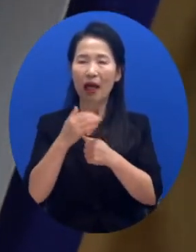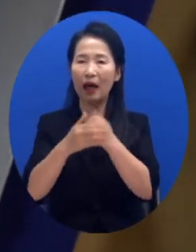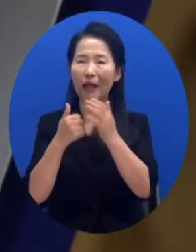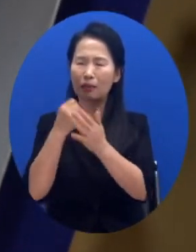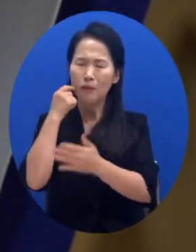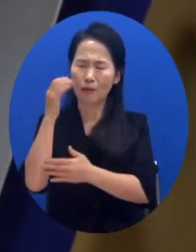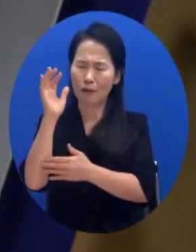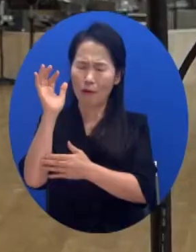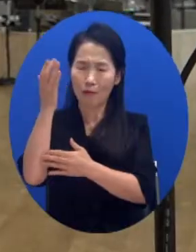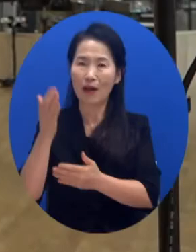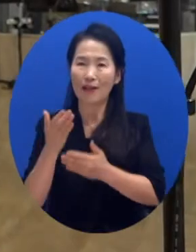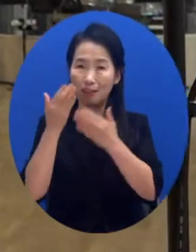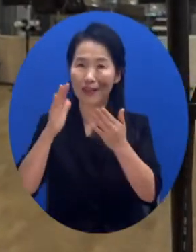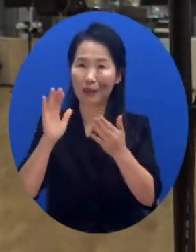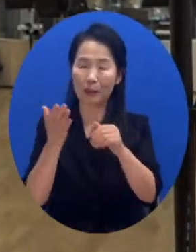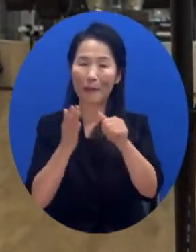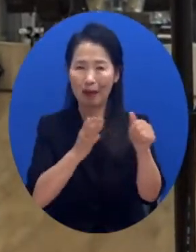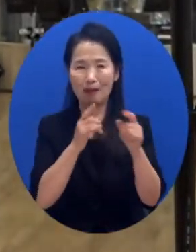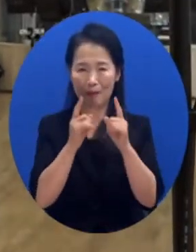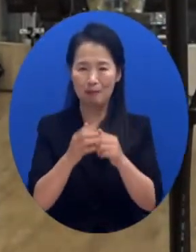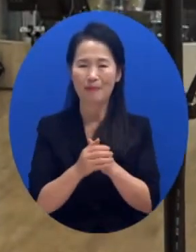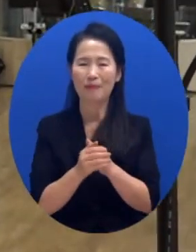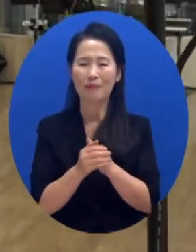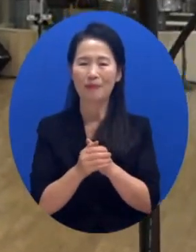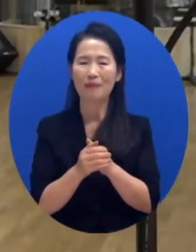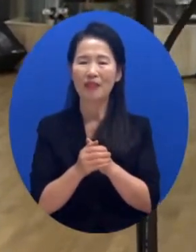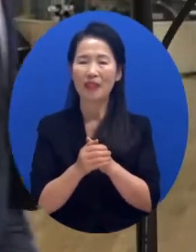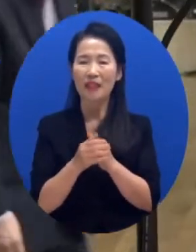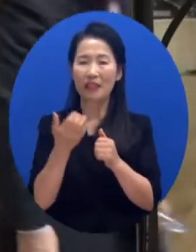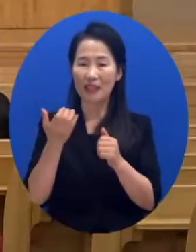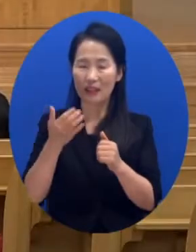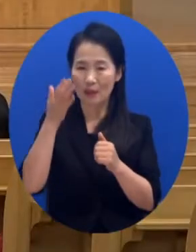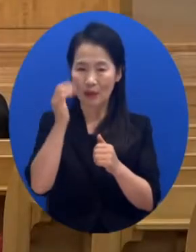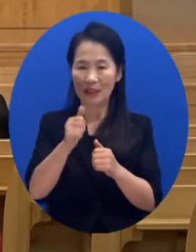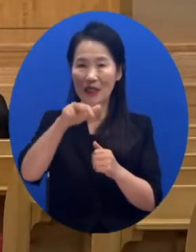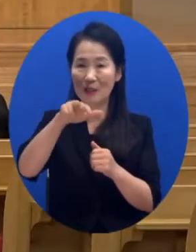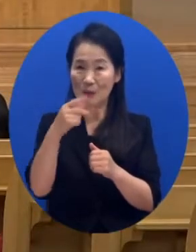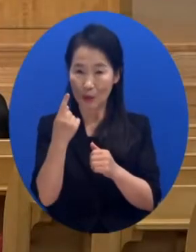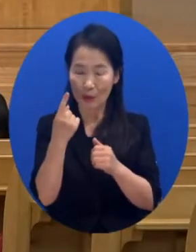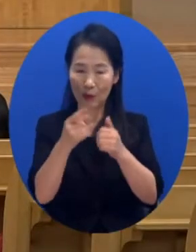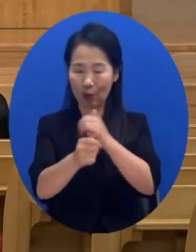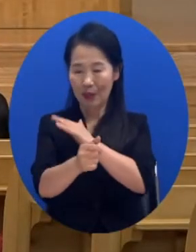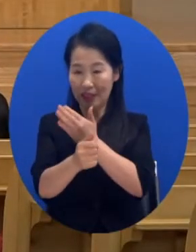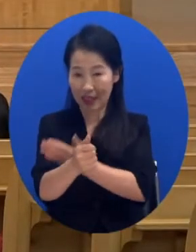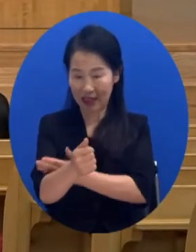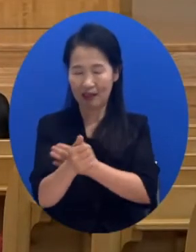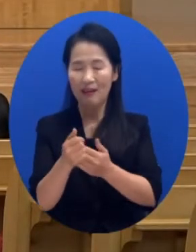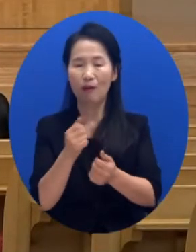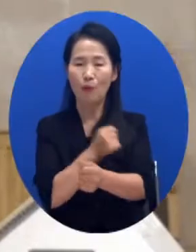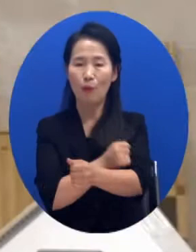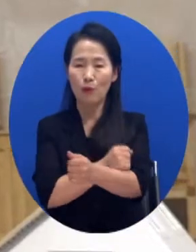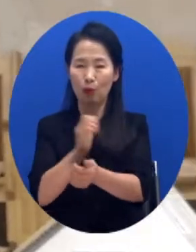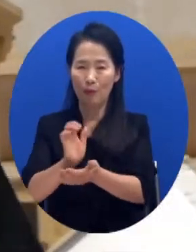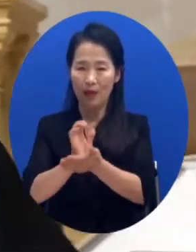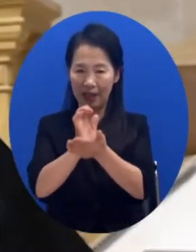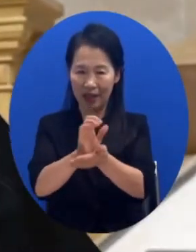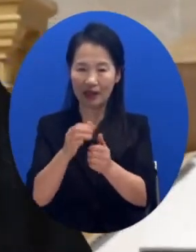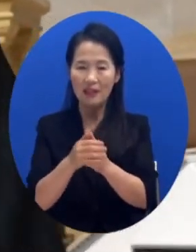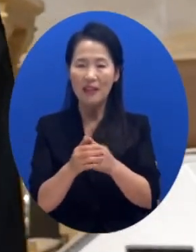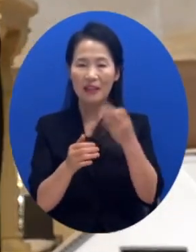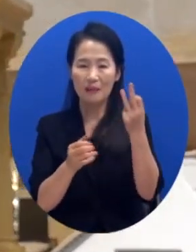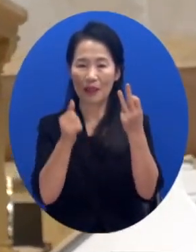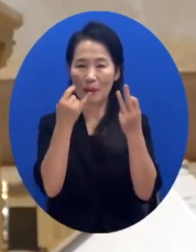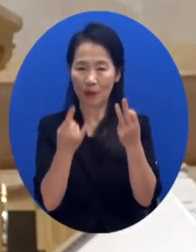드러낼 수 있길 바란다 고 전했습니다 이어 직전회장 조 신작 원사 에게 공로패를 전달하고 13 일기